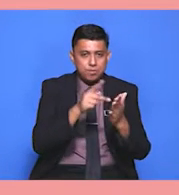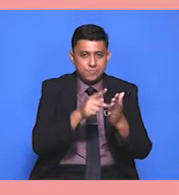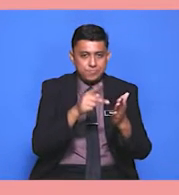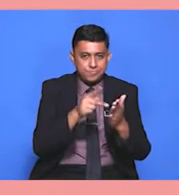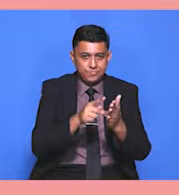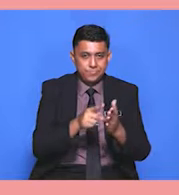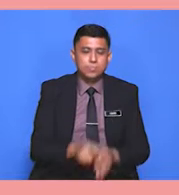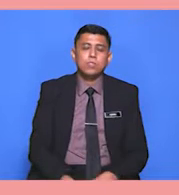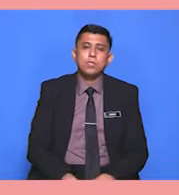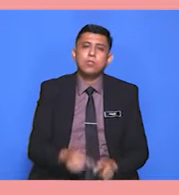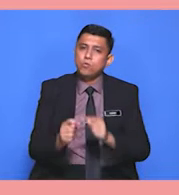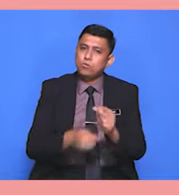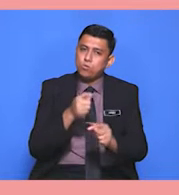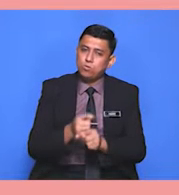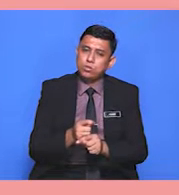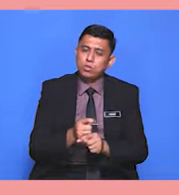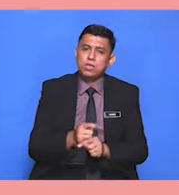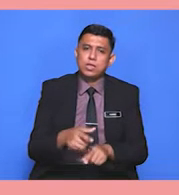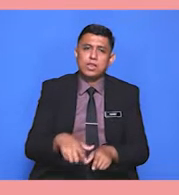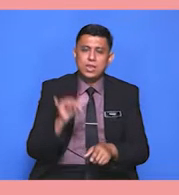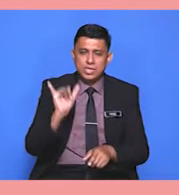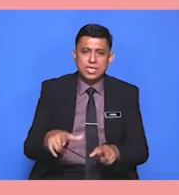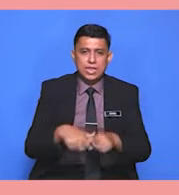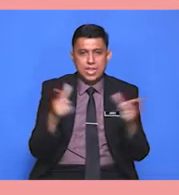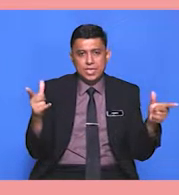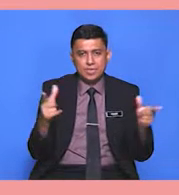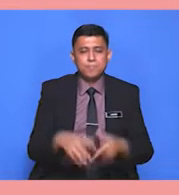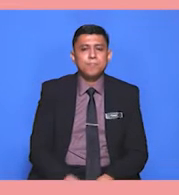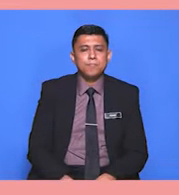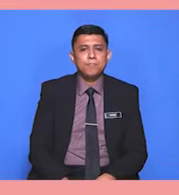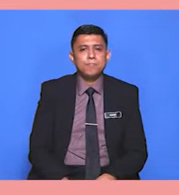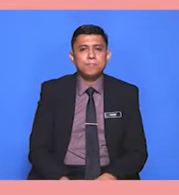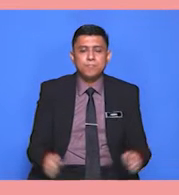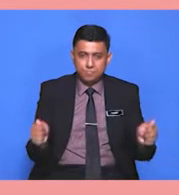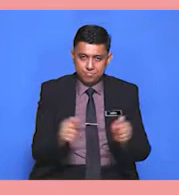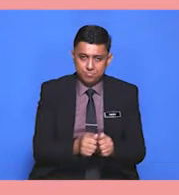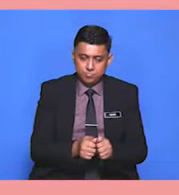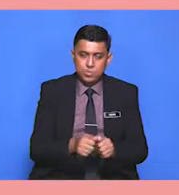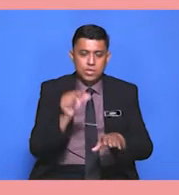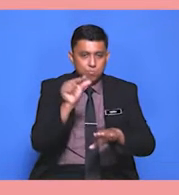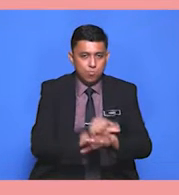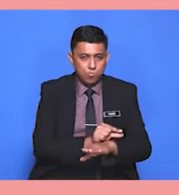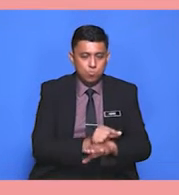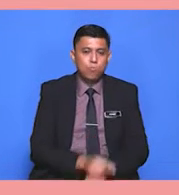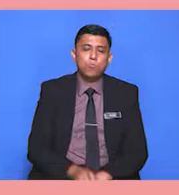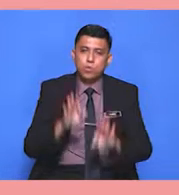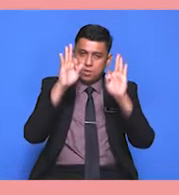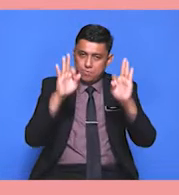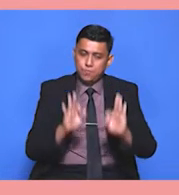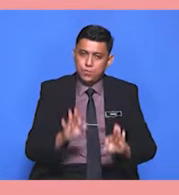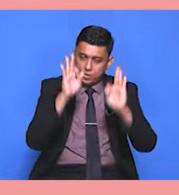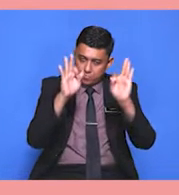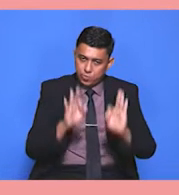kadar inflasi bagi tahun-tahun yang berikutnya dengan menggunakan